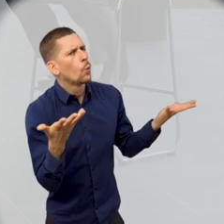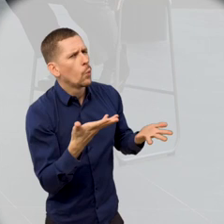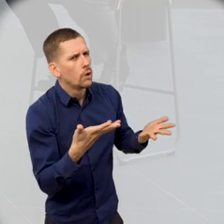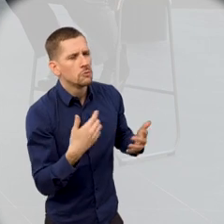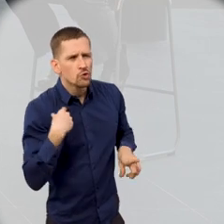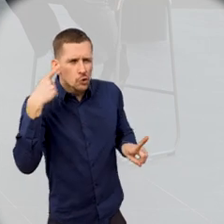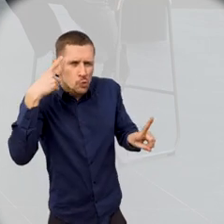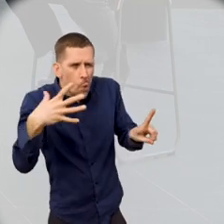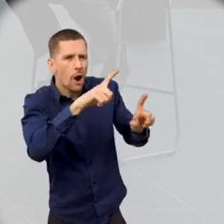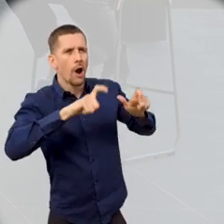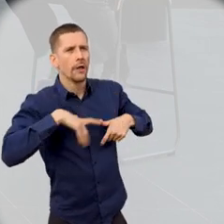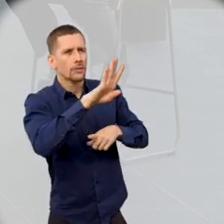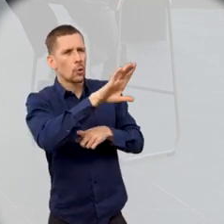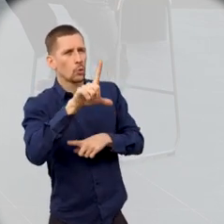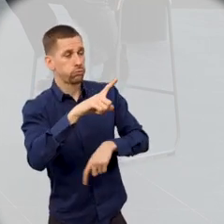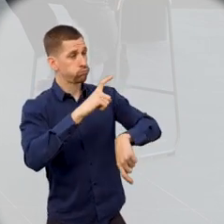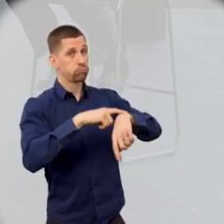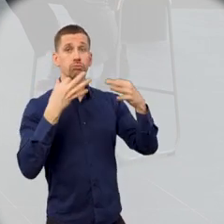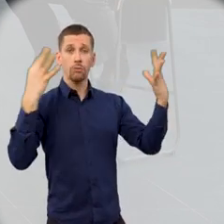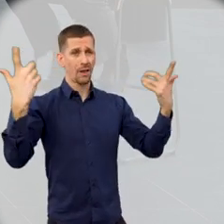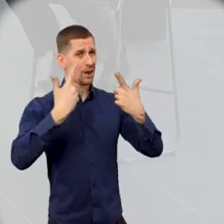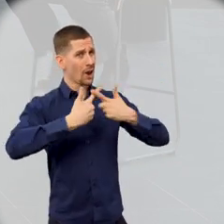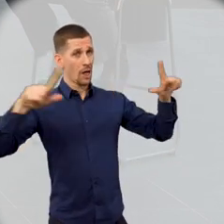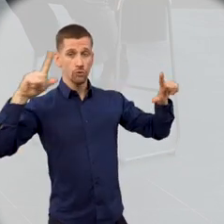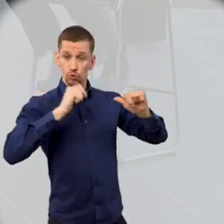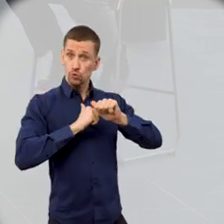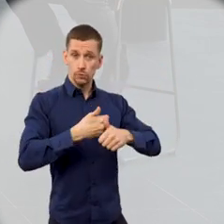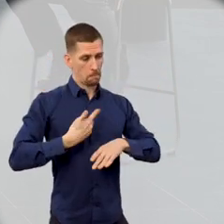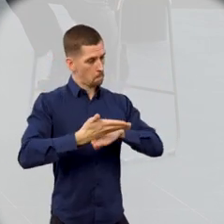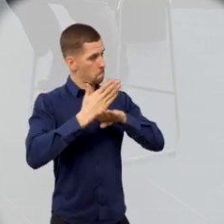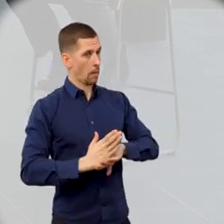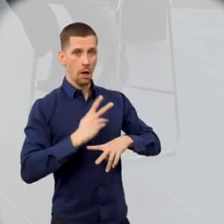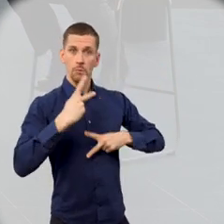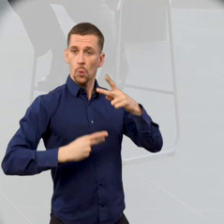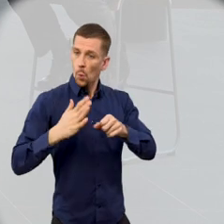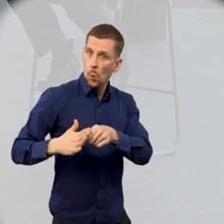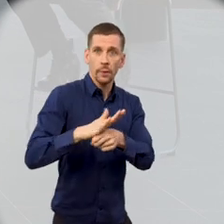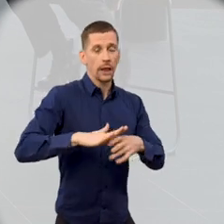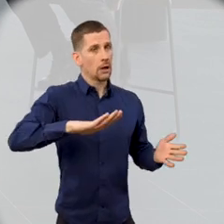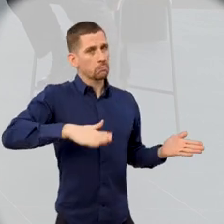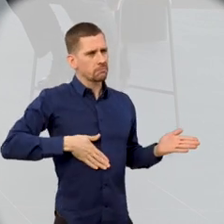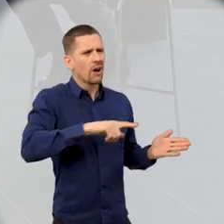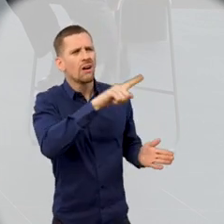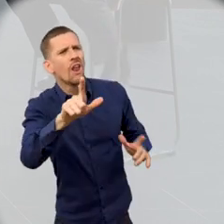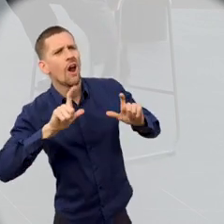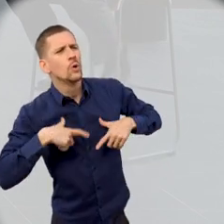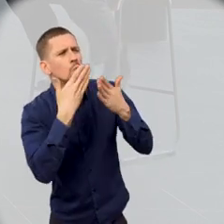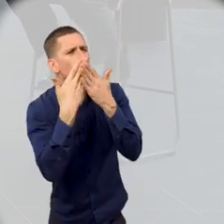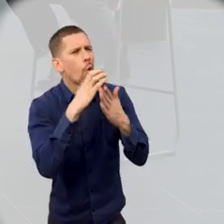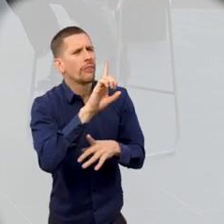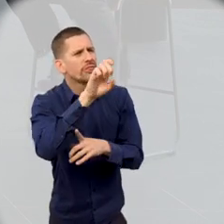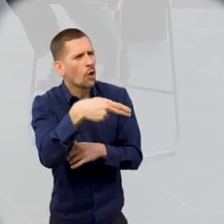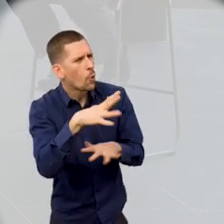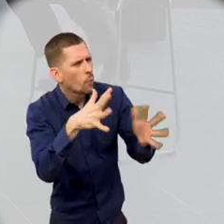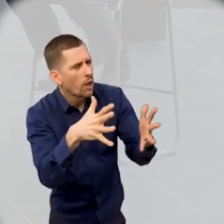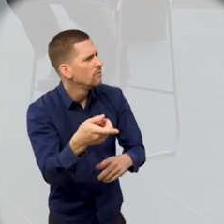l'école 42, c'est, on prend le temps qu'on veut, qu'on peut, pour arriver à passer toutes les étapes dont vous parliez. Comment ça se passe de votre